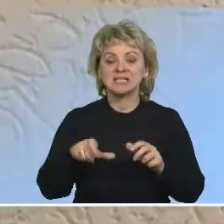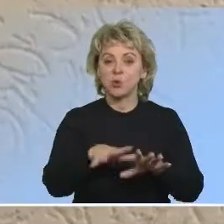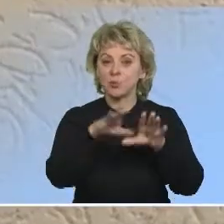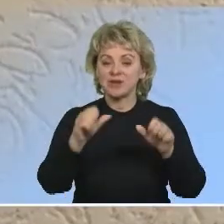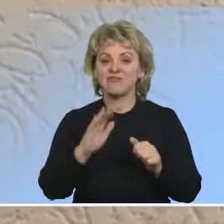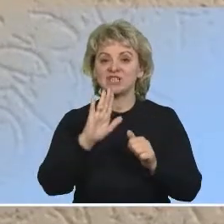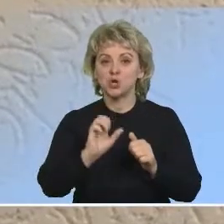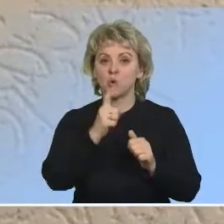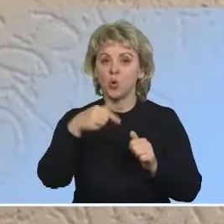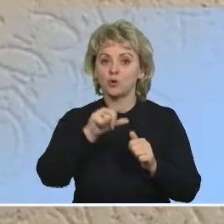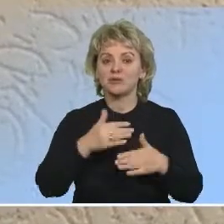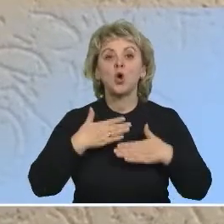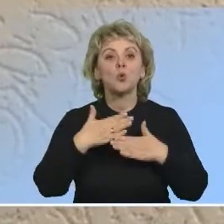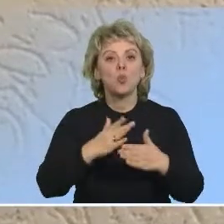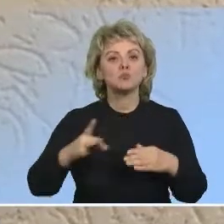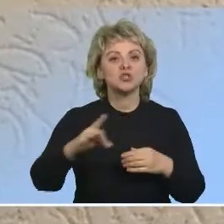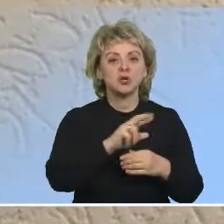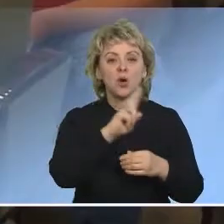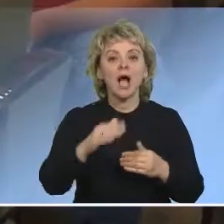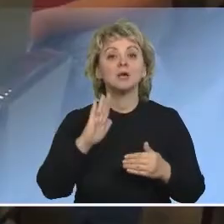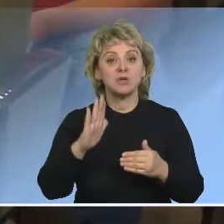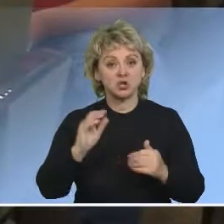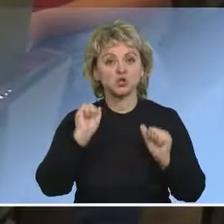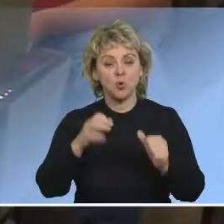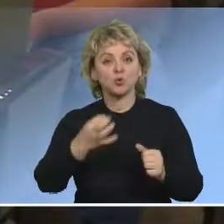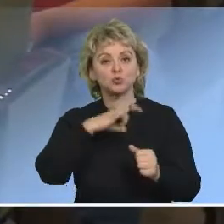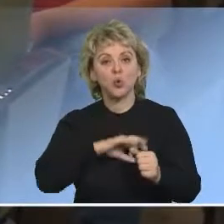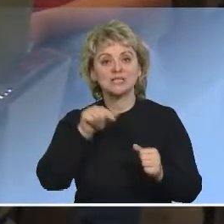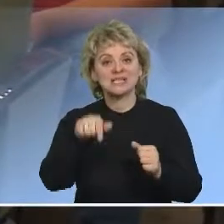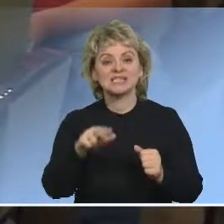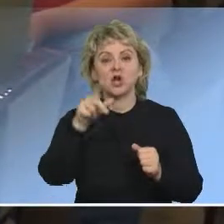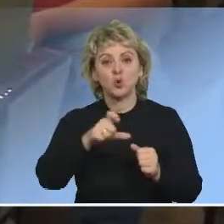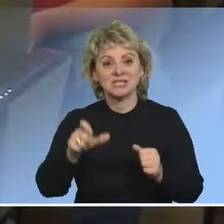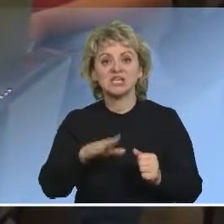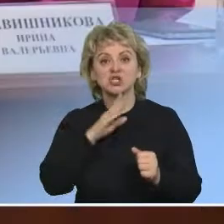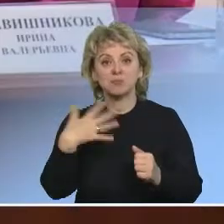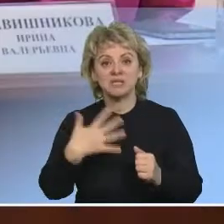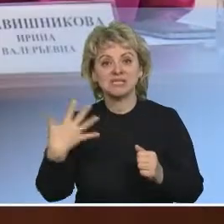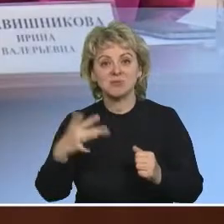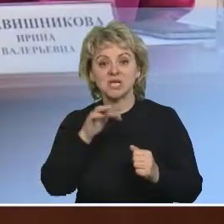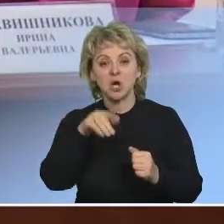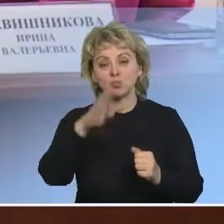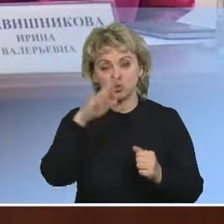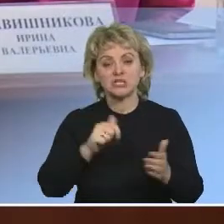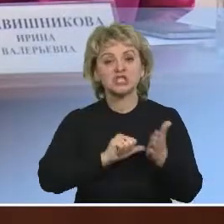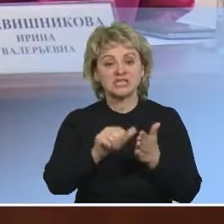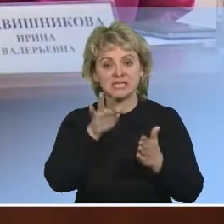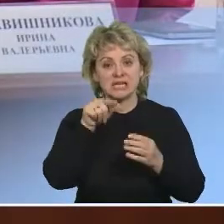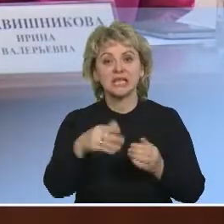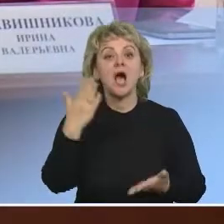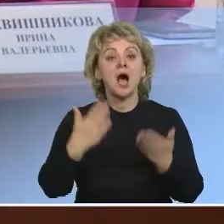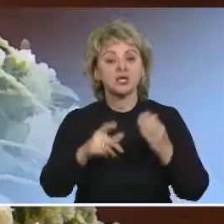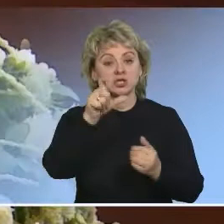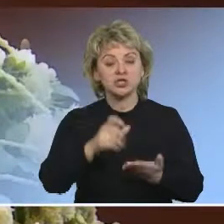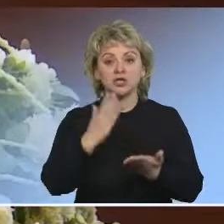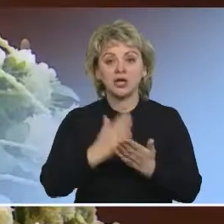Донской парламент Василием Голубевым. Помощью региона, как и прежде, смогут пользоваться льготники женщины с 55 лет и мужчины с 60.